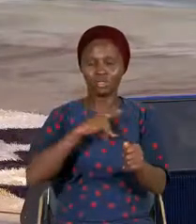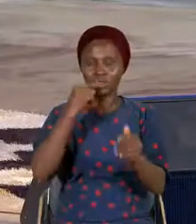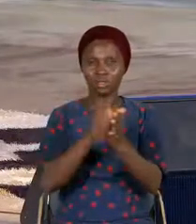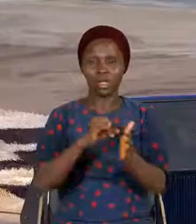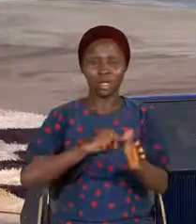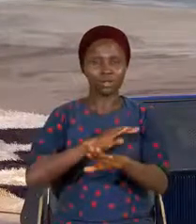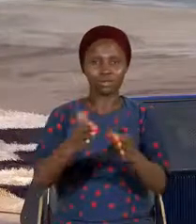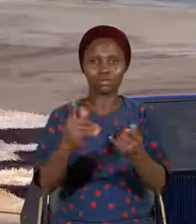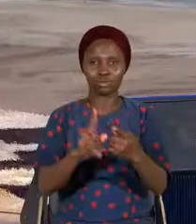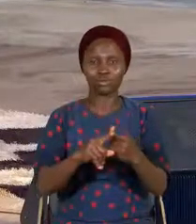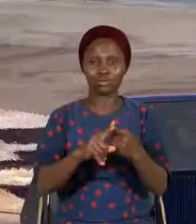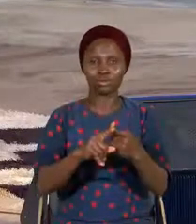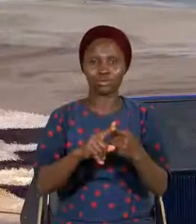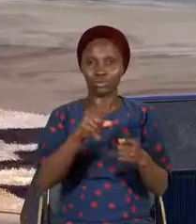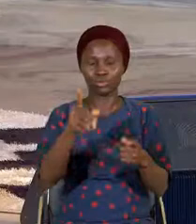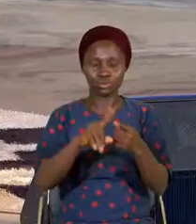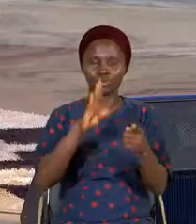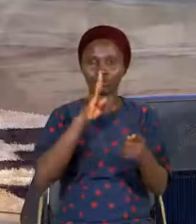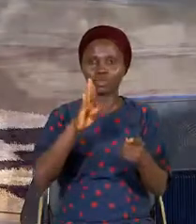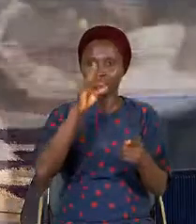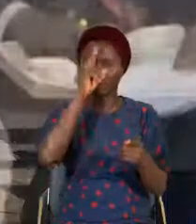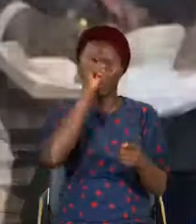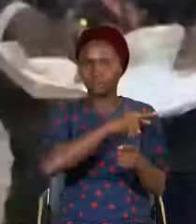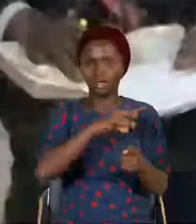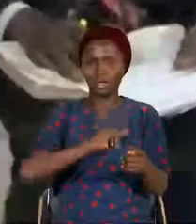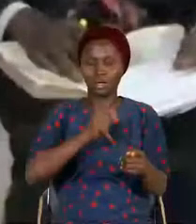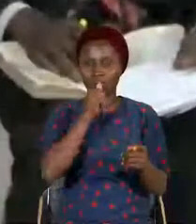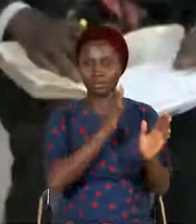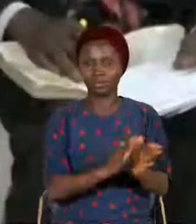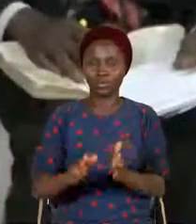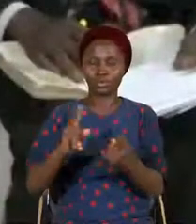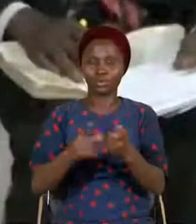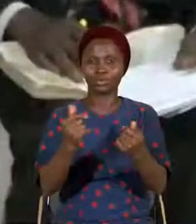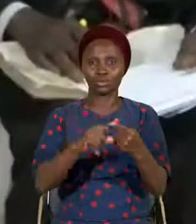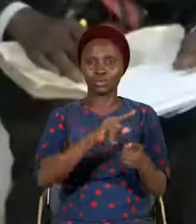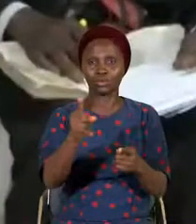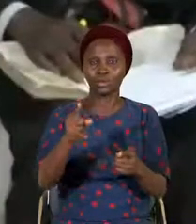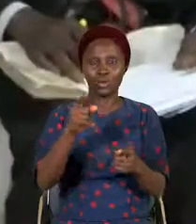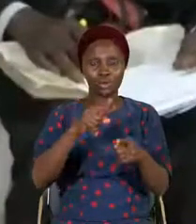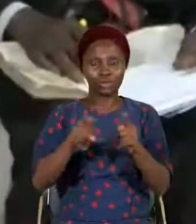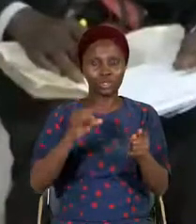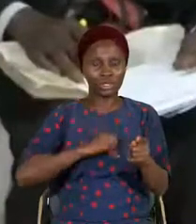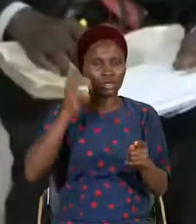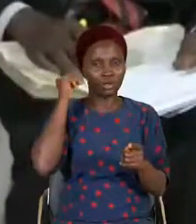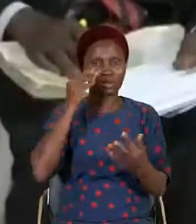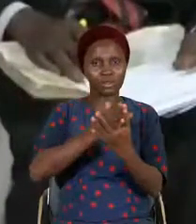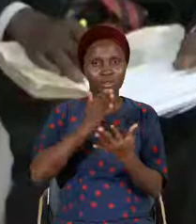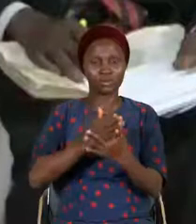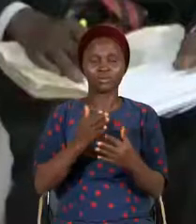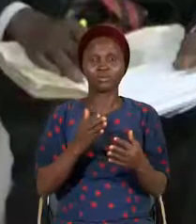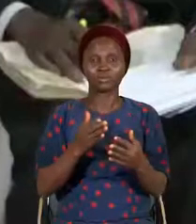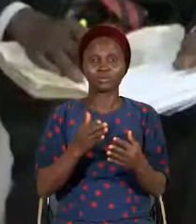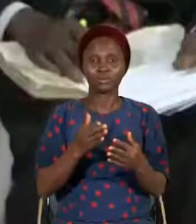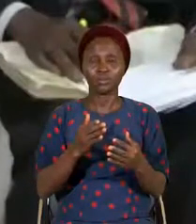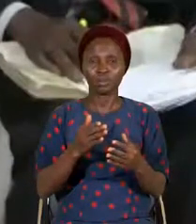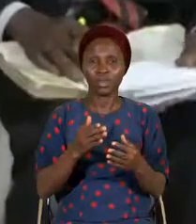pour les impacter, pour les toucher. Je ne veux pas vous laisser ignorer, frère. Que j'ai souvent formé le projet d'aller vous